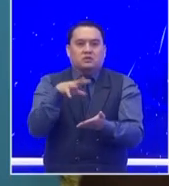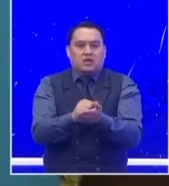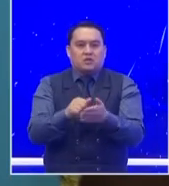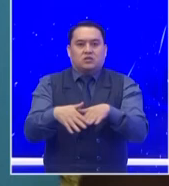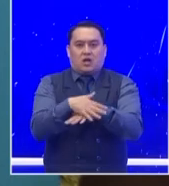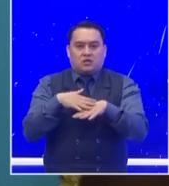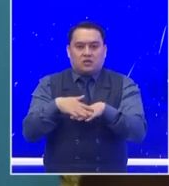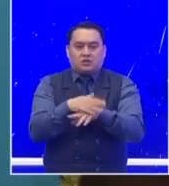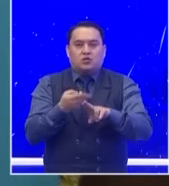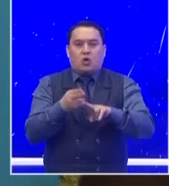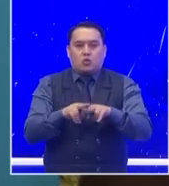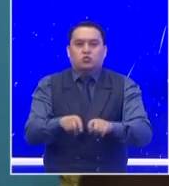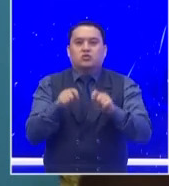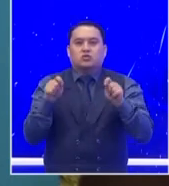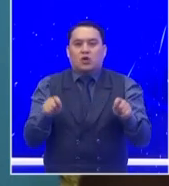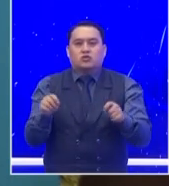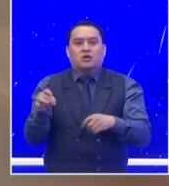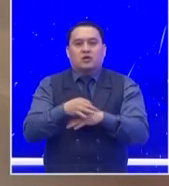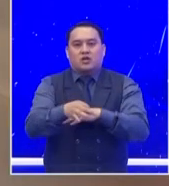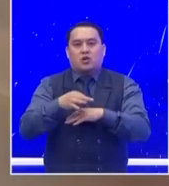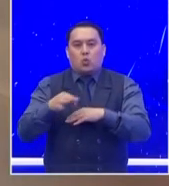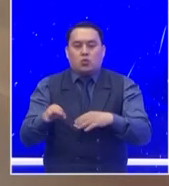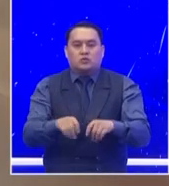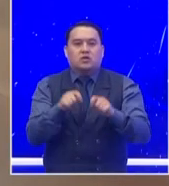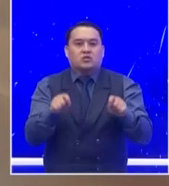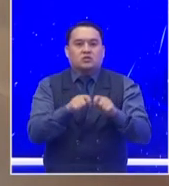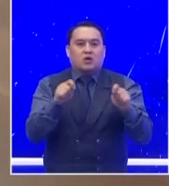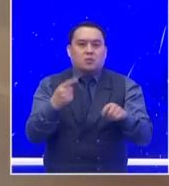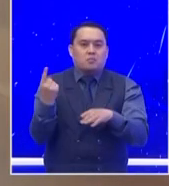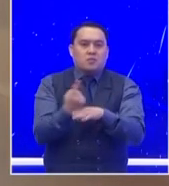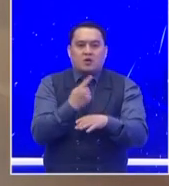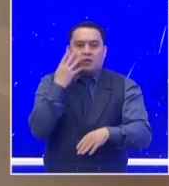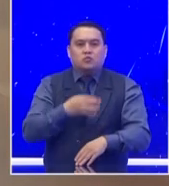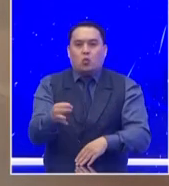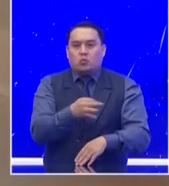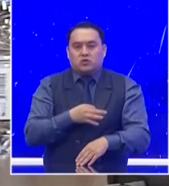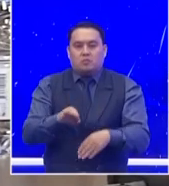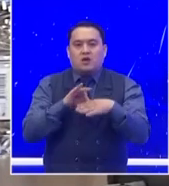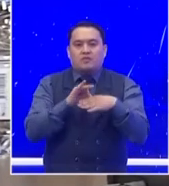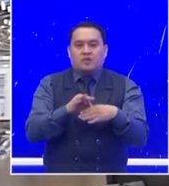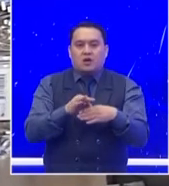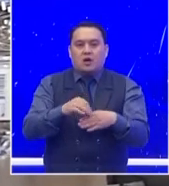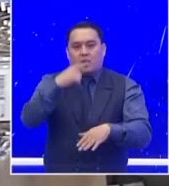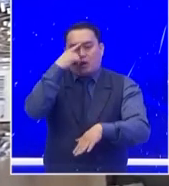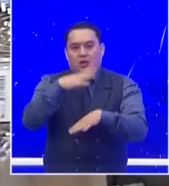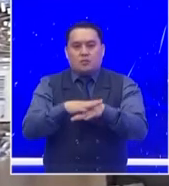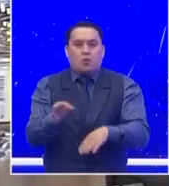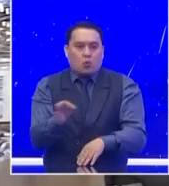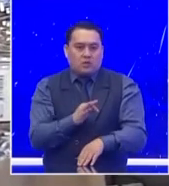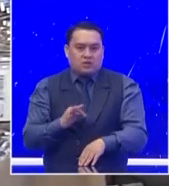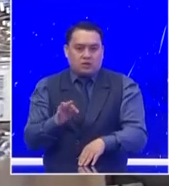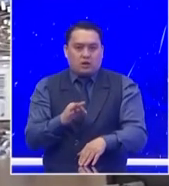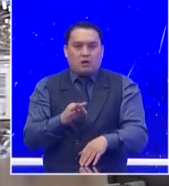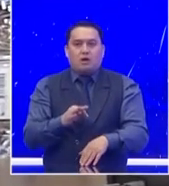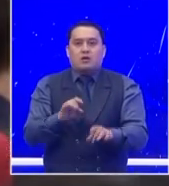населения. Подобные штаты созданы во всех регионах страны. Первое его заседание в Алматинской области провел глава региона Амандык Баталов.